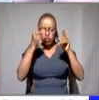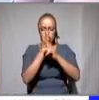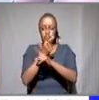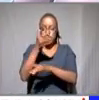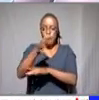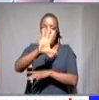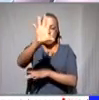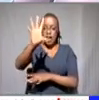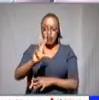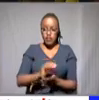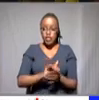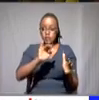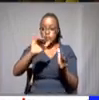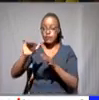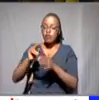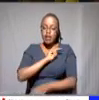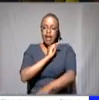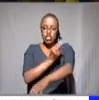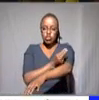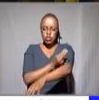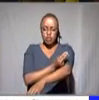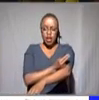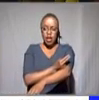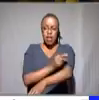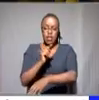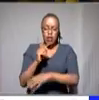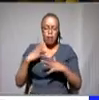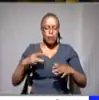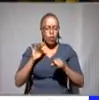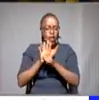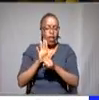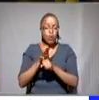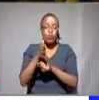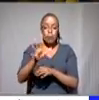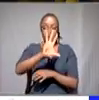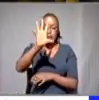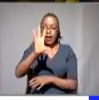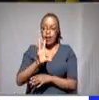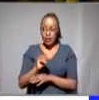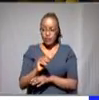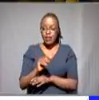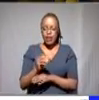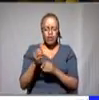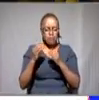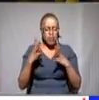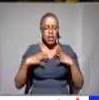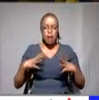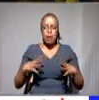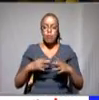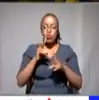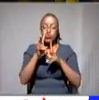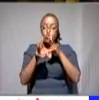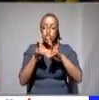kĩa Afrika. Bũrũri wa Nigeria, nĩguo ũrĩa andũ aingĩ mũno makĩria thĩinĩ wa gĩtarũ gĩothe kĩa Afrika, andũ